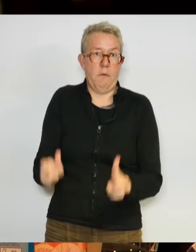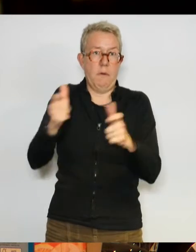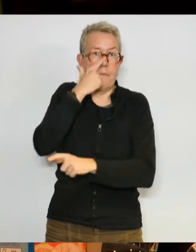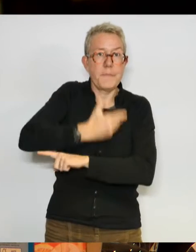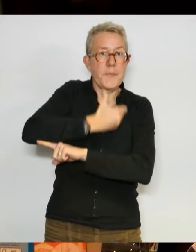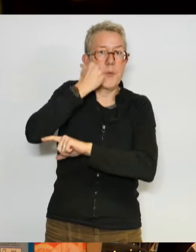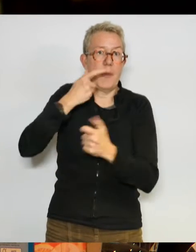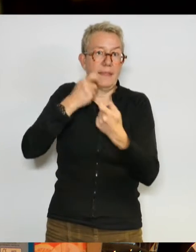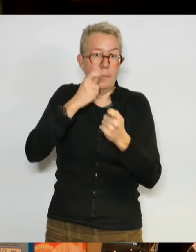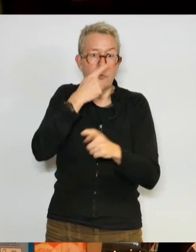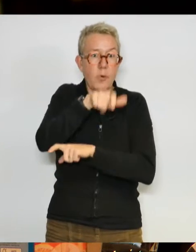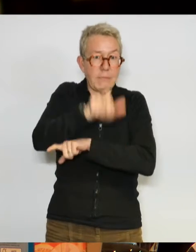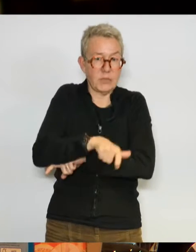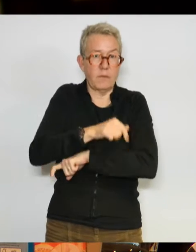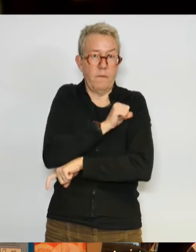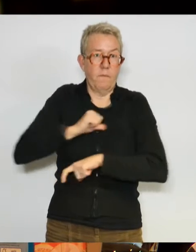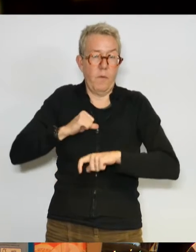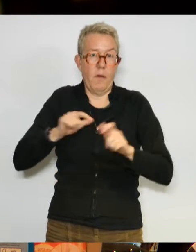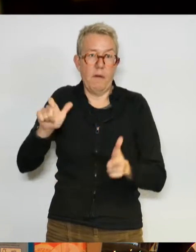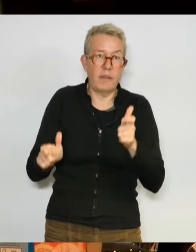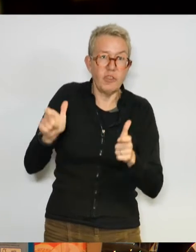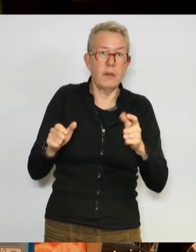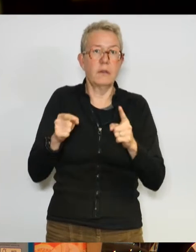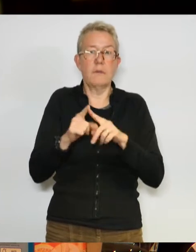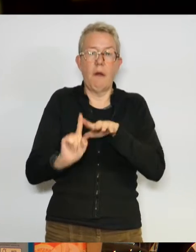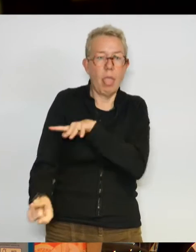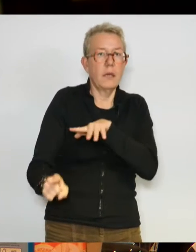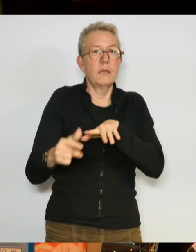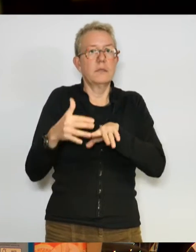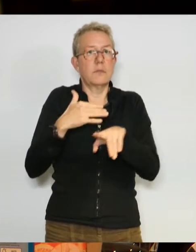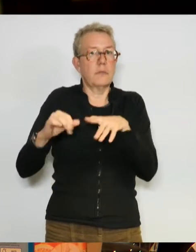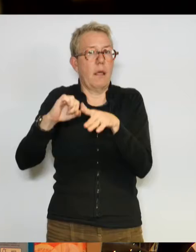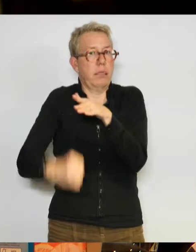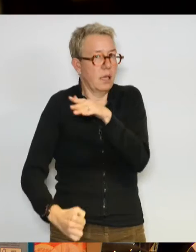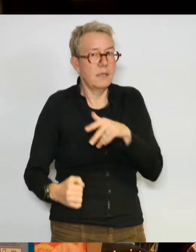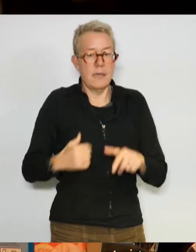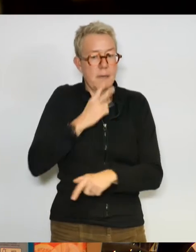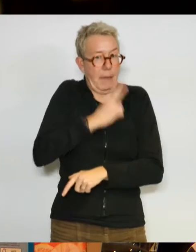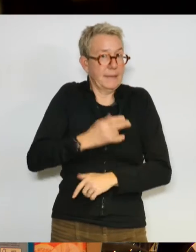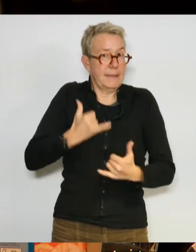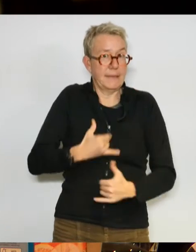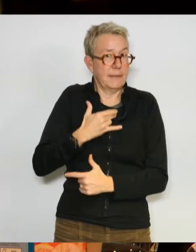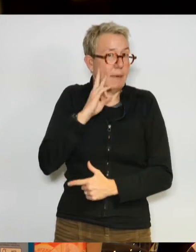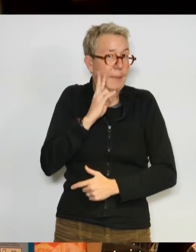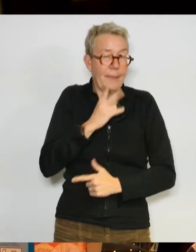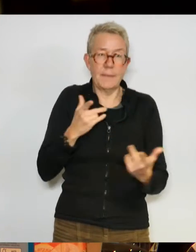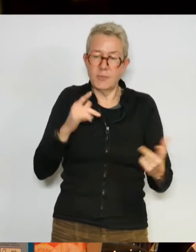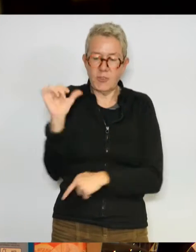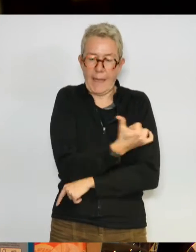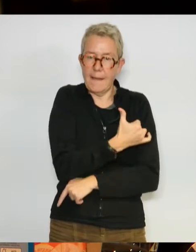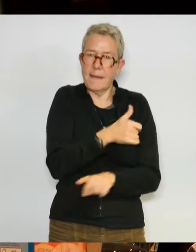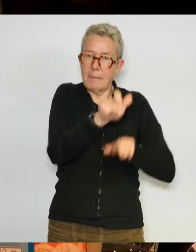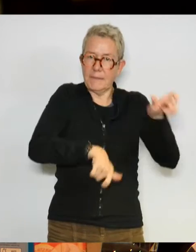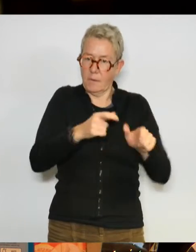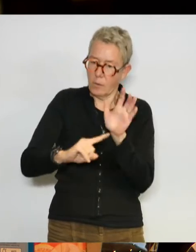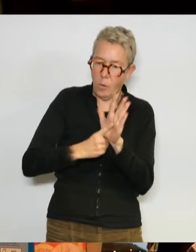réponses aux personnes en situation de très grande fragilité et de détresse sociale. À Brest, nous avons toujours eu la volonté d'assurer à chacune et chacun le